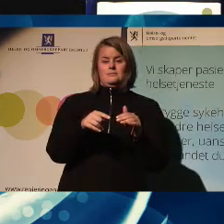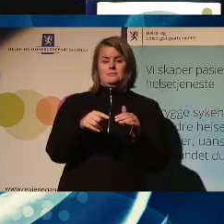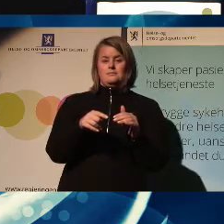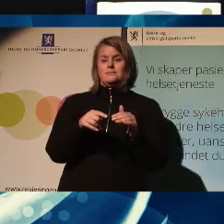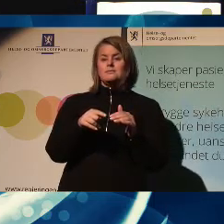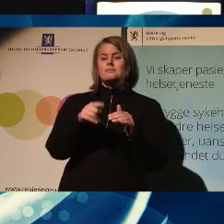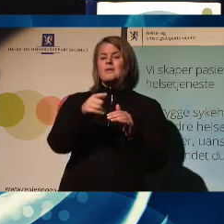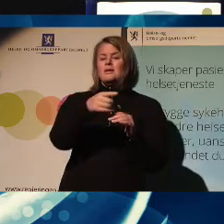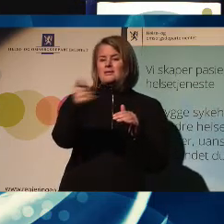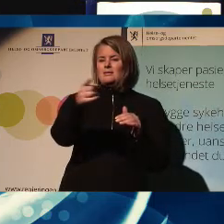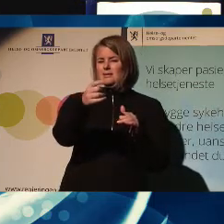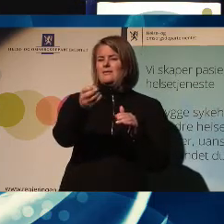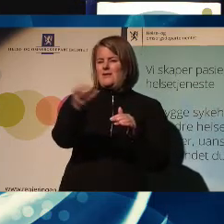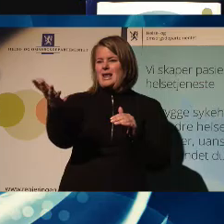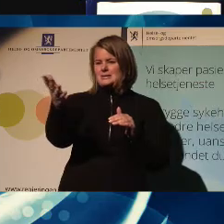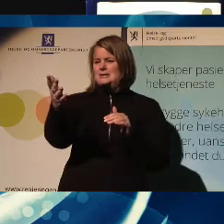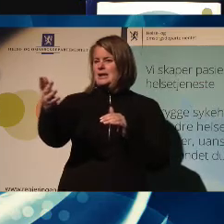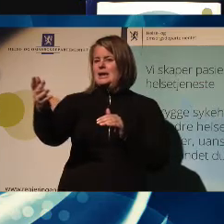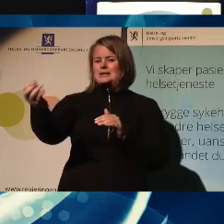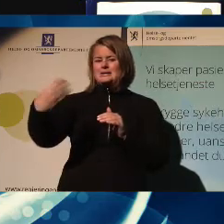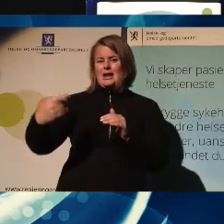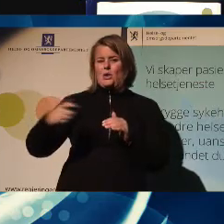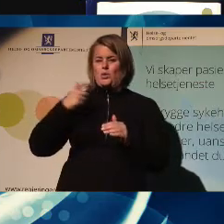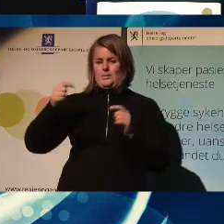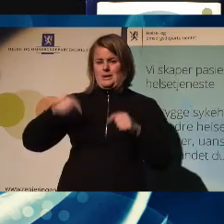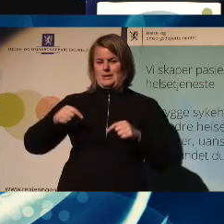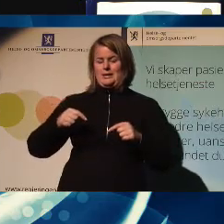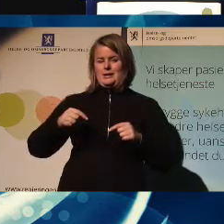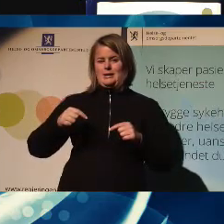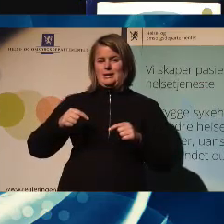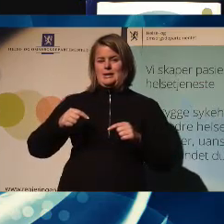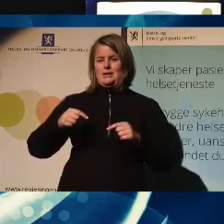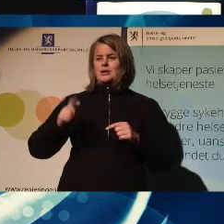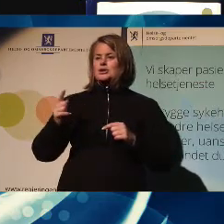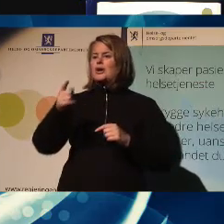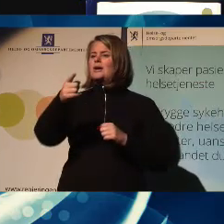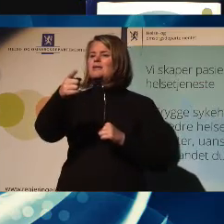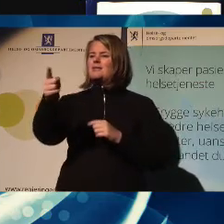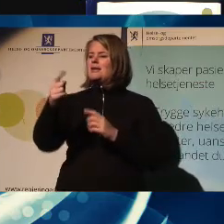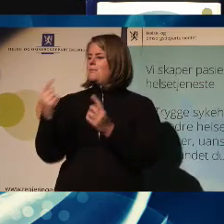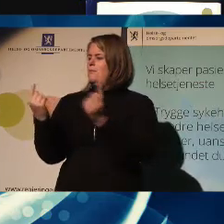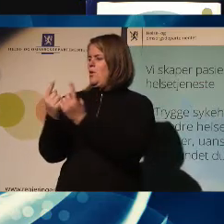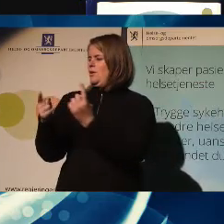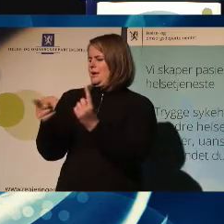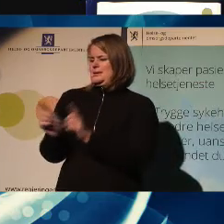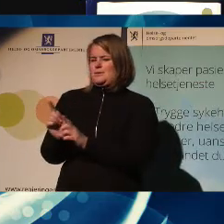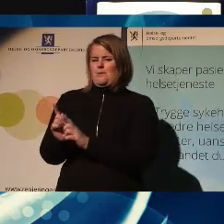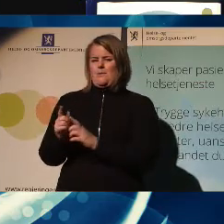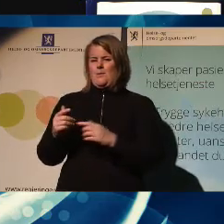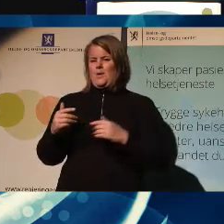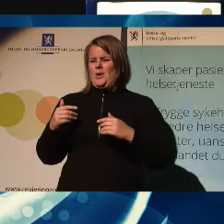oss, for det er de som ofte treffer de som på en eller annen måte havner litt utenfor først.